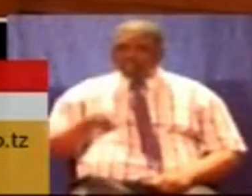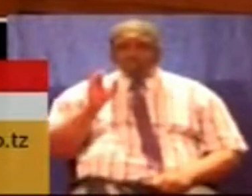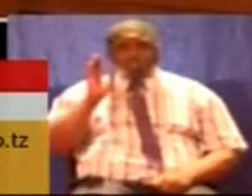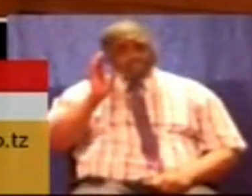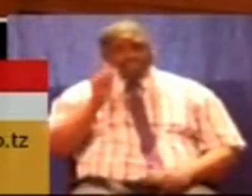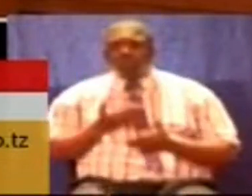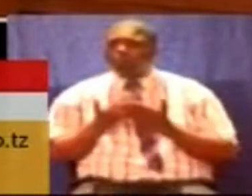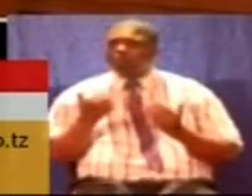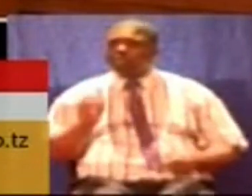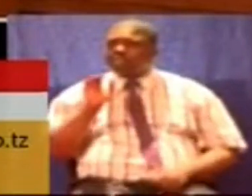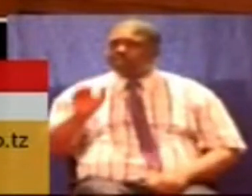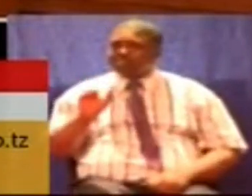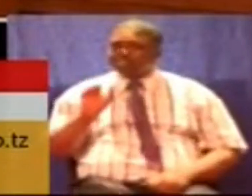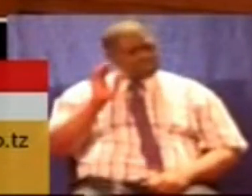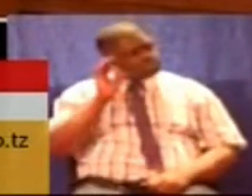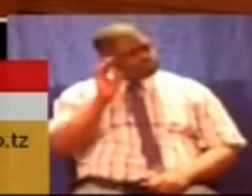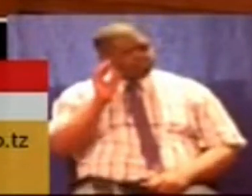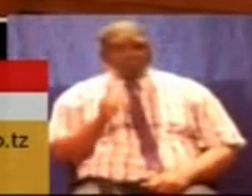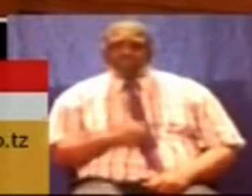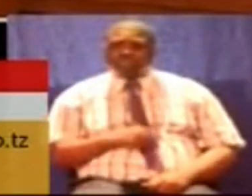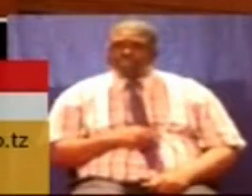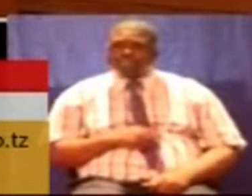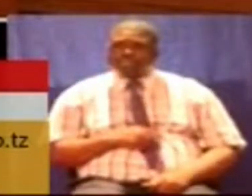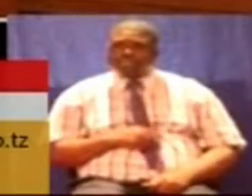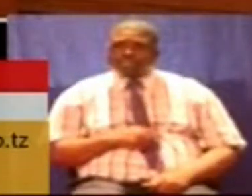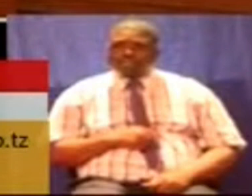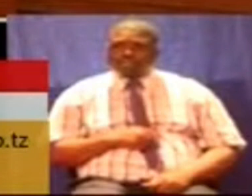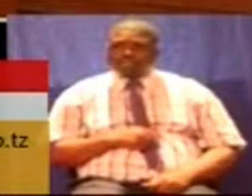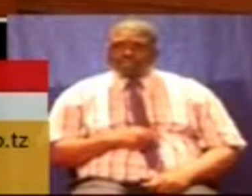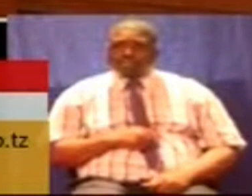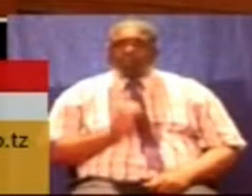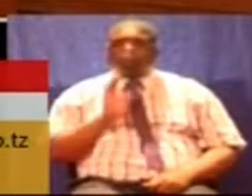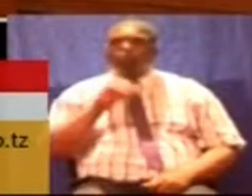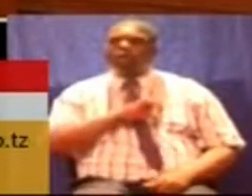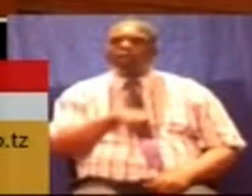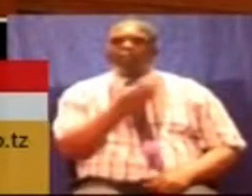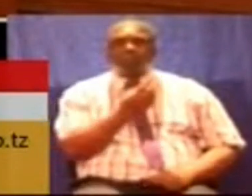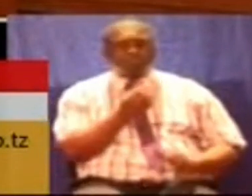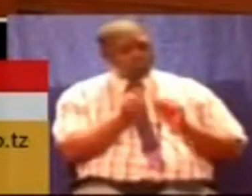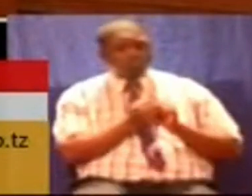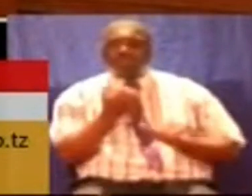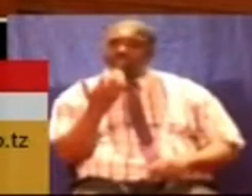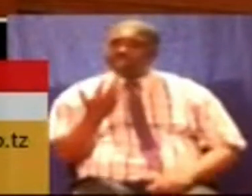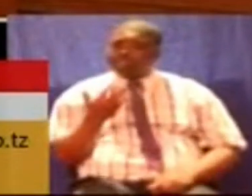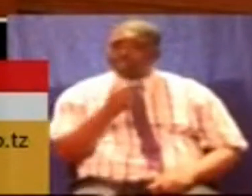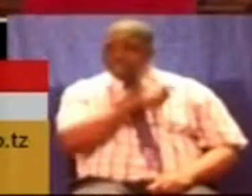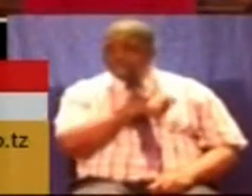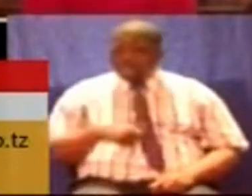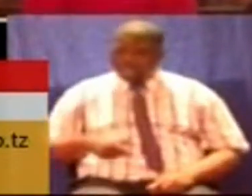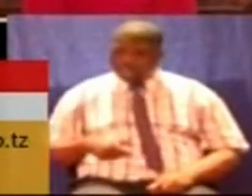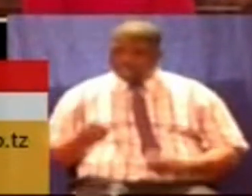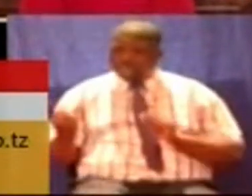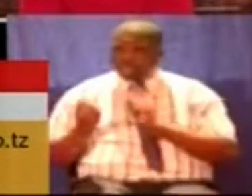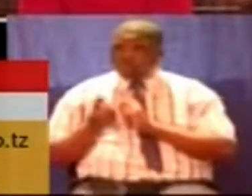msikivu. Kwa nini namwambia ni msikivu? Naomba mnisikilize, naomba masikio yenu. Mwaka 2015 Mheshimiwa Rais